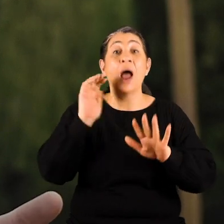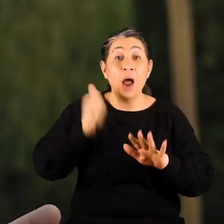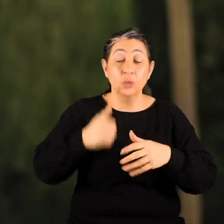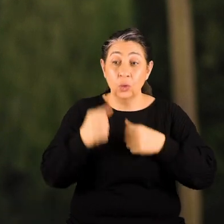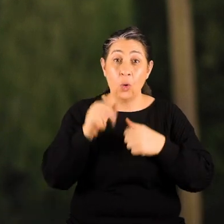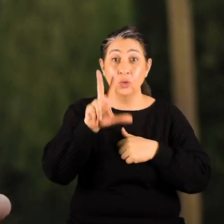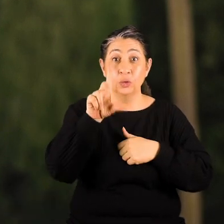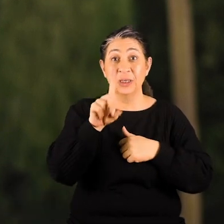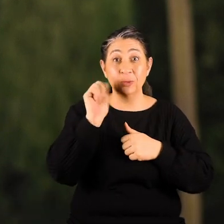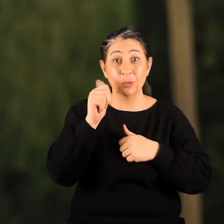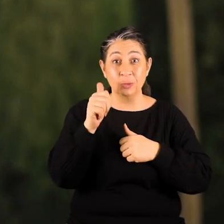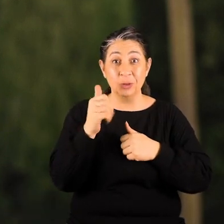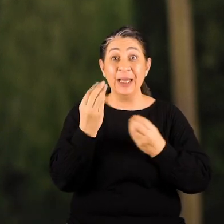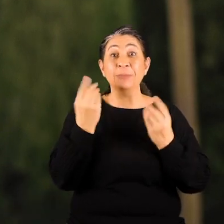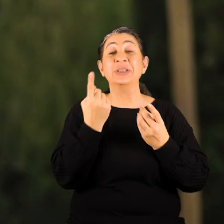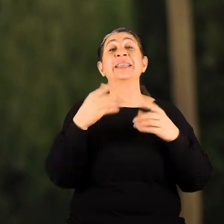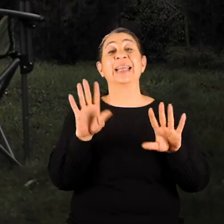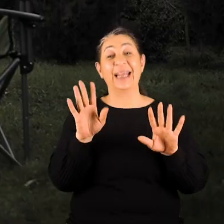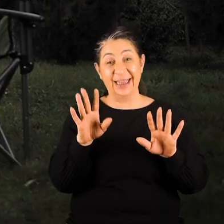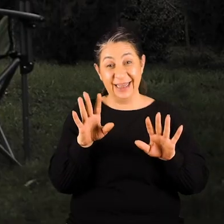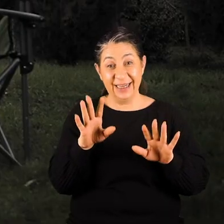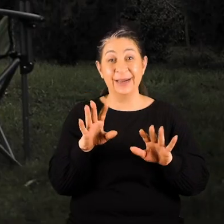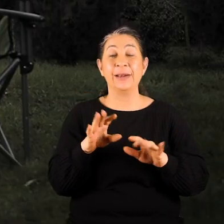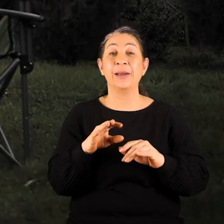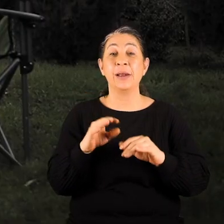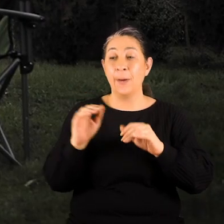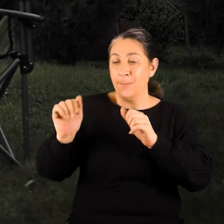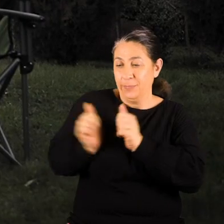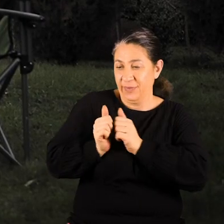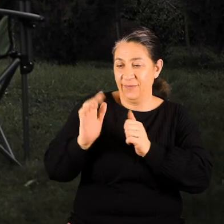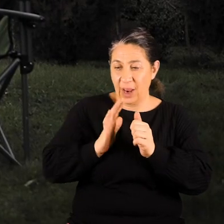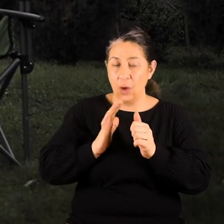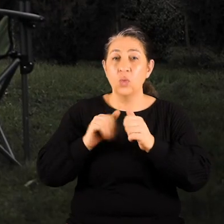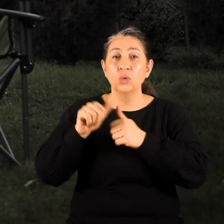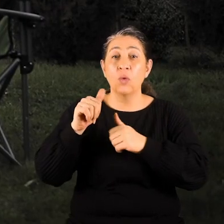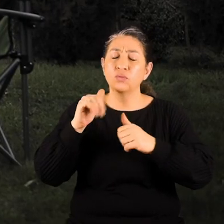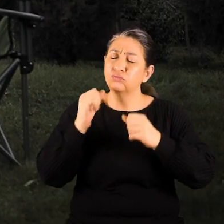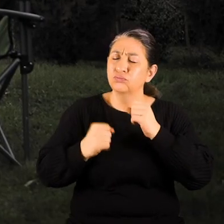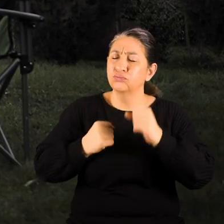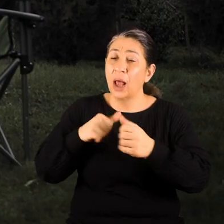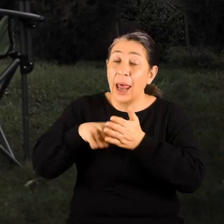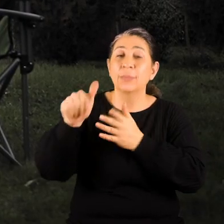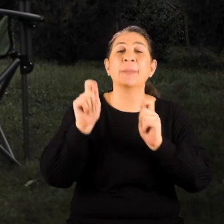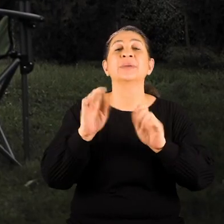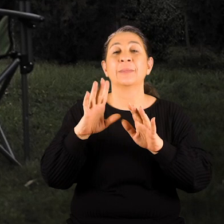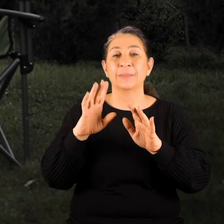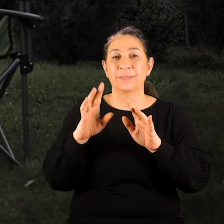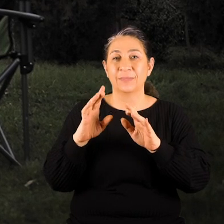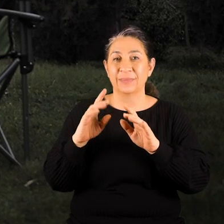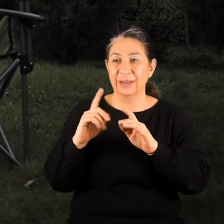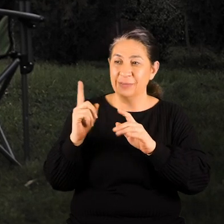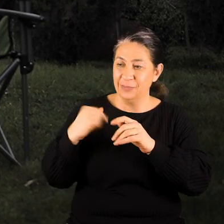Çünkü 31 gün çok biliyorsun yani iyi bir şey değil. İyi bir şey değil, aynen öyle. Maratonu full kapasite koşamayacaktım. O yüzden birini